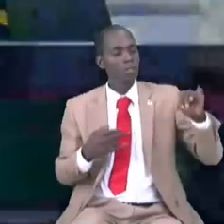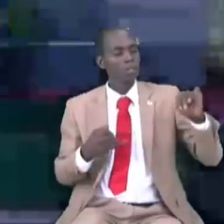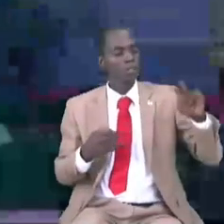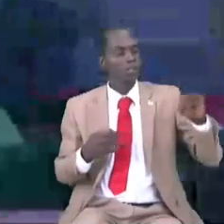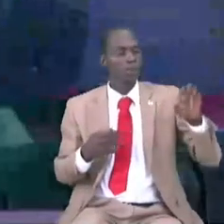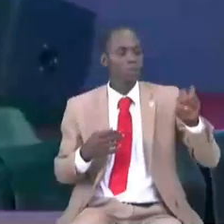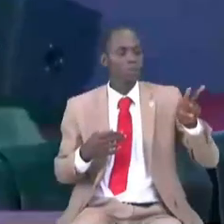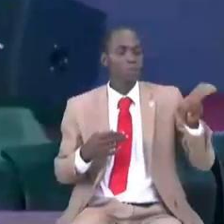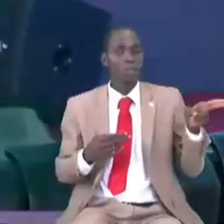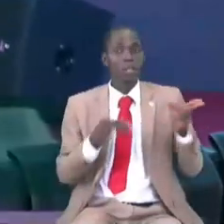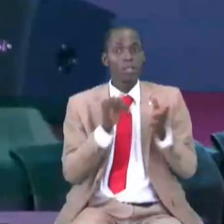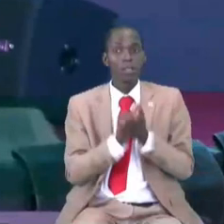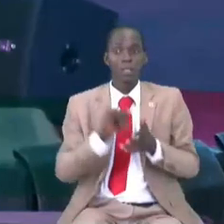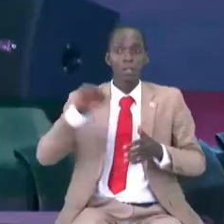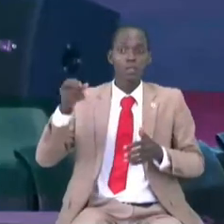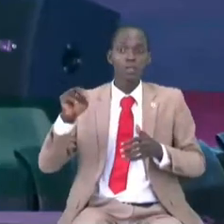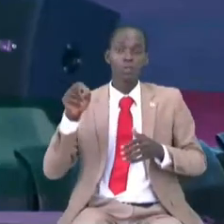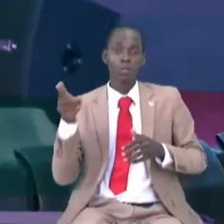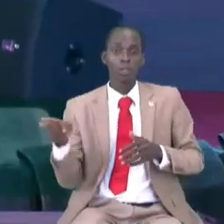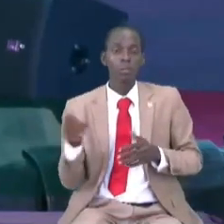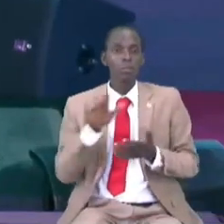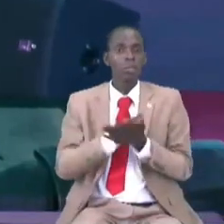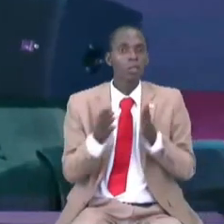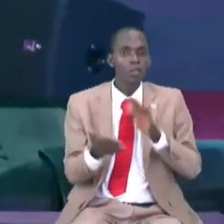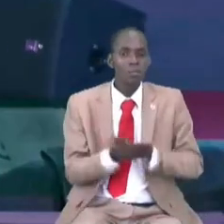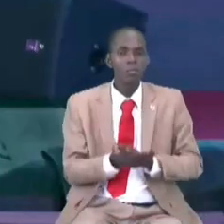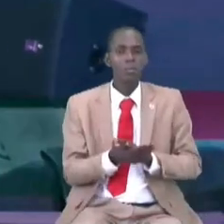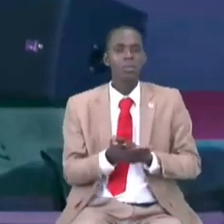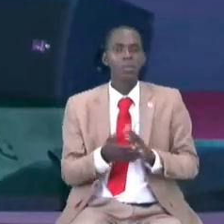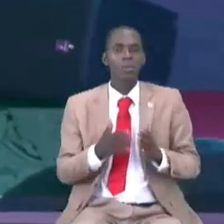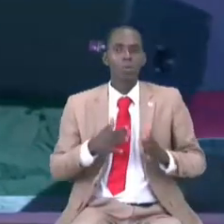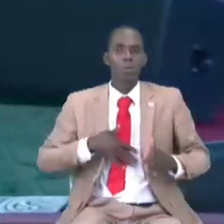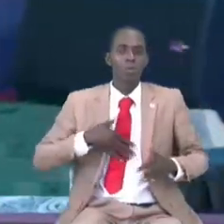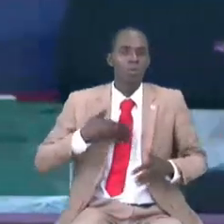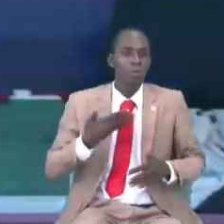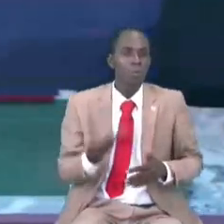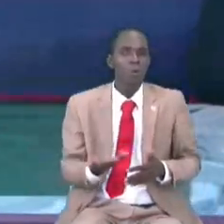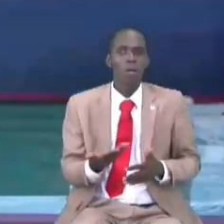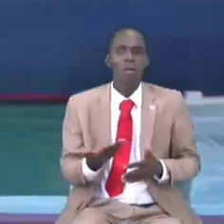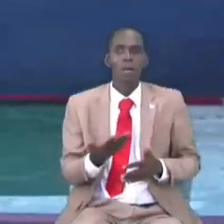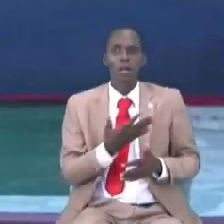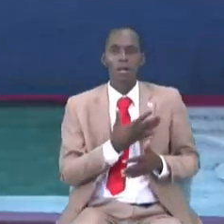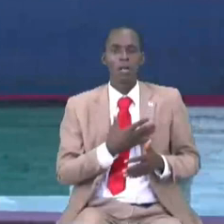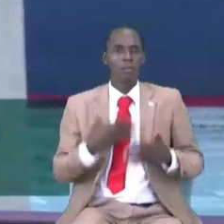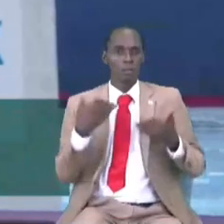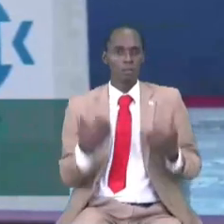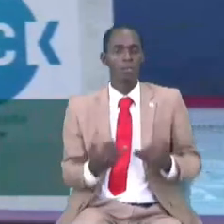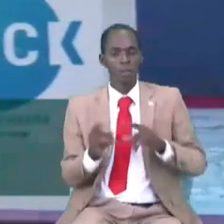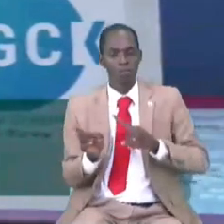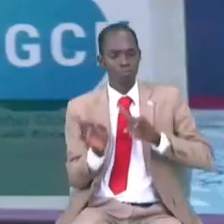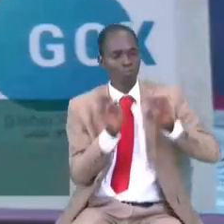était réengagé, disposé. Et il est allé à Ninive. Et sinon,